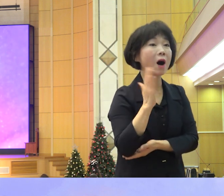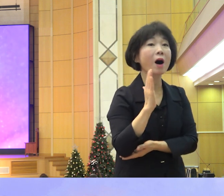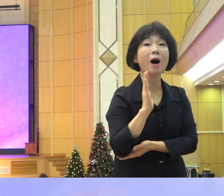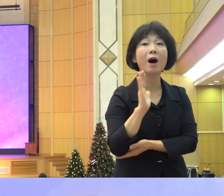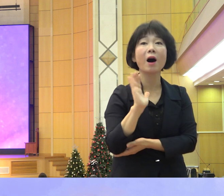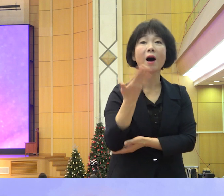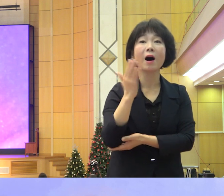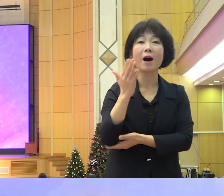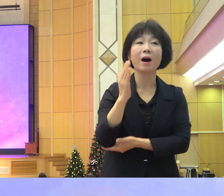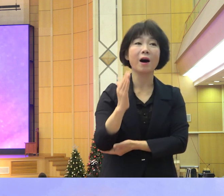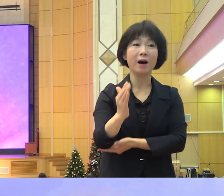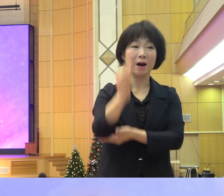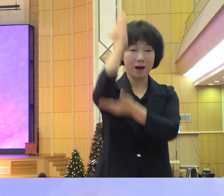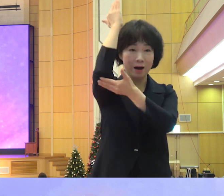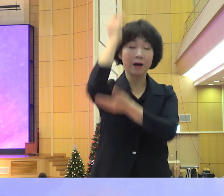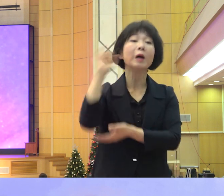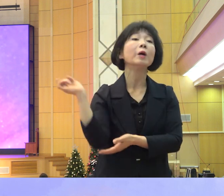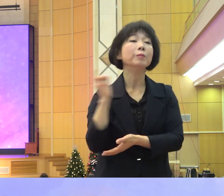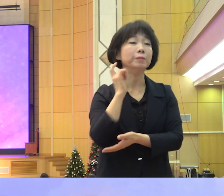영광